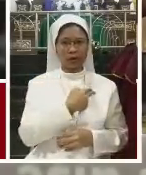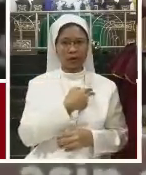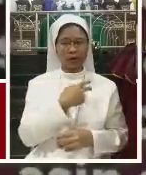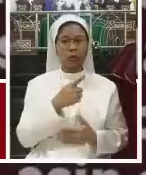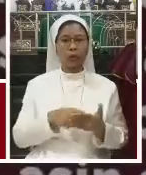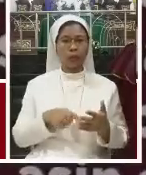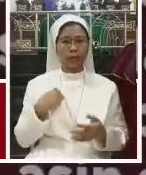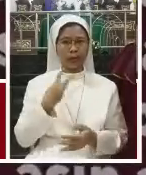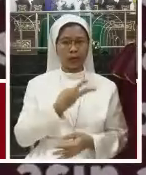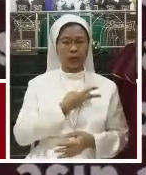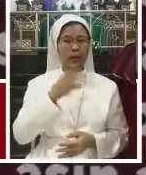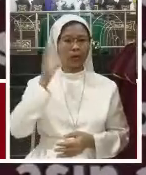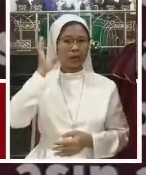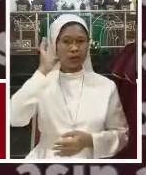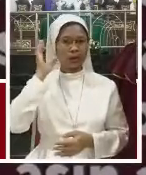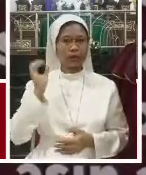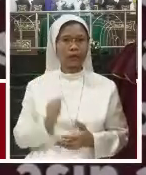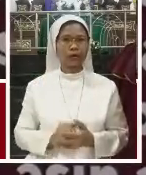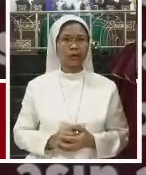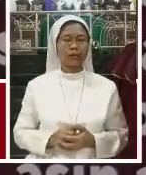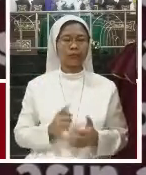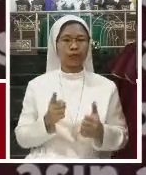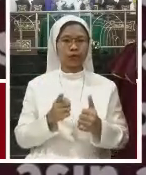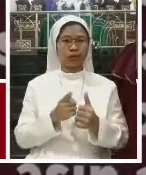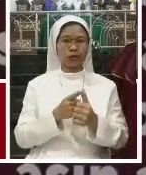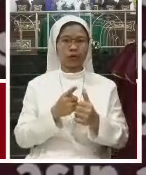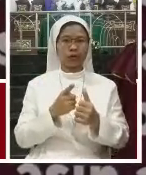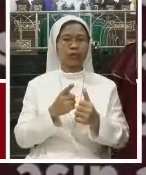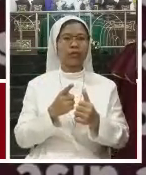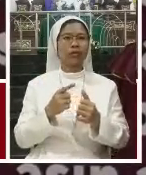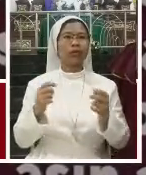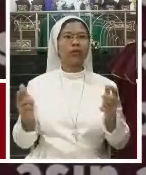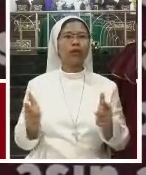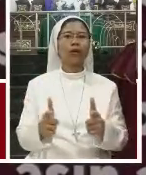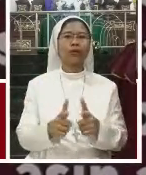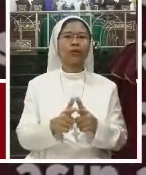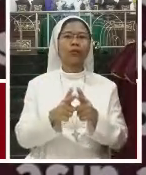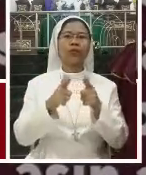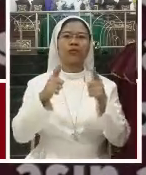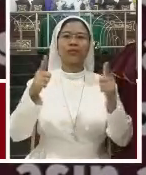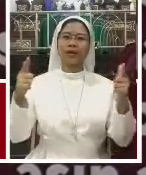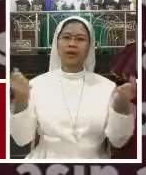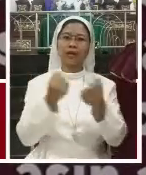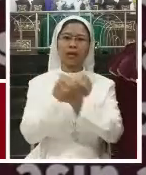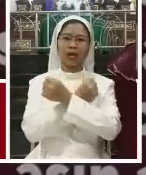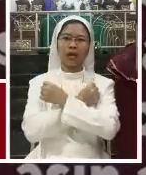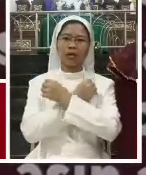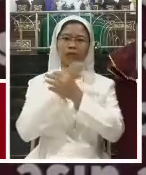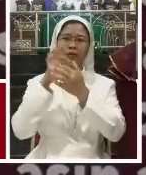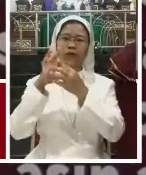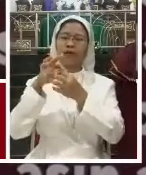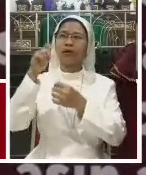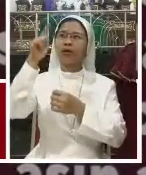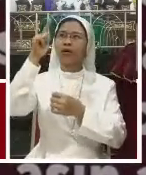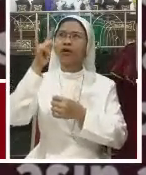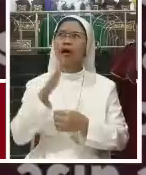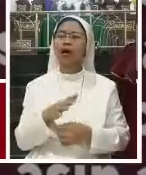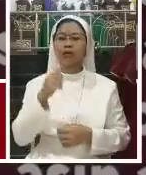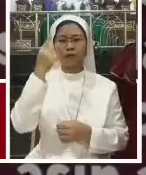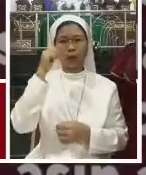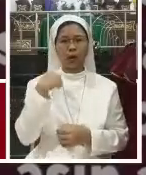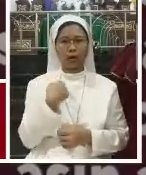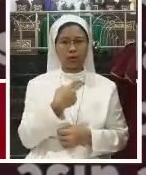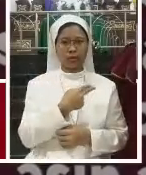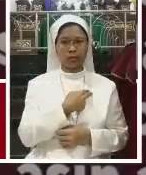Ebanghelyo. Enot, ang dakulang pag-ibig kang Diyos sa sato. Pag-ibig